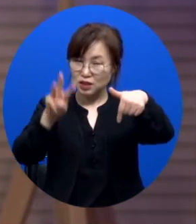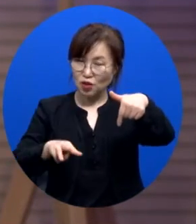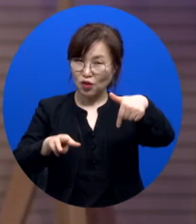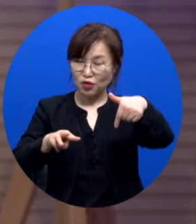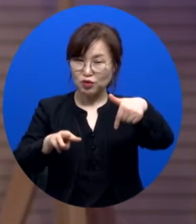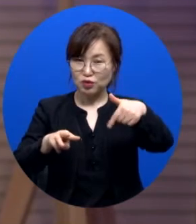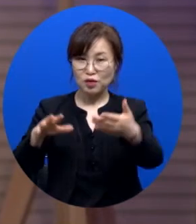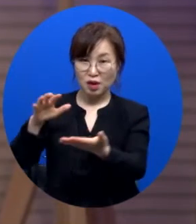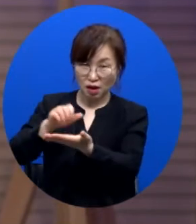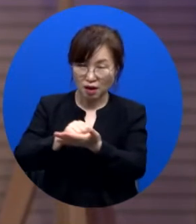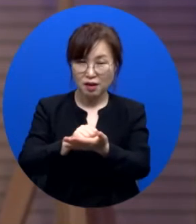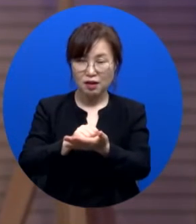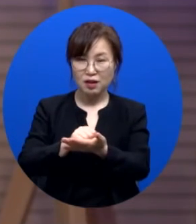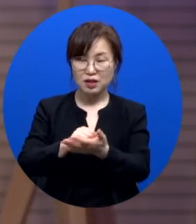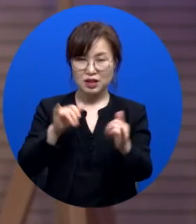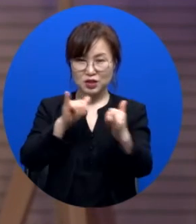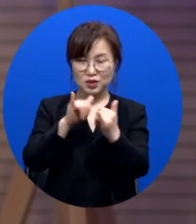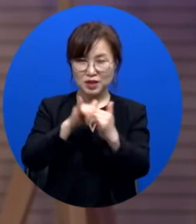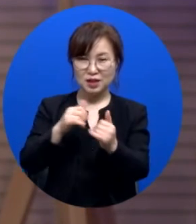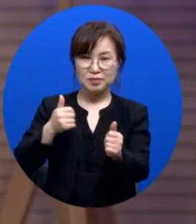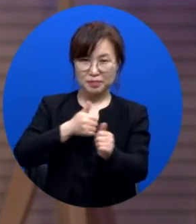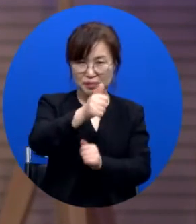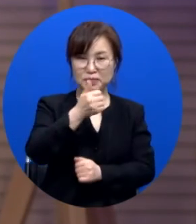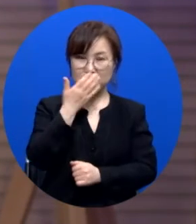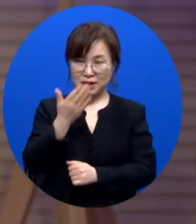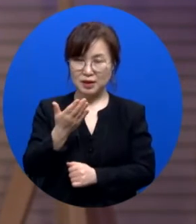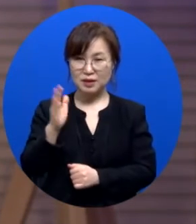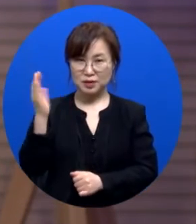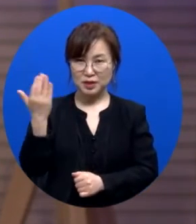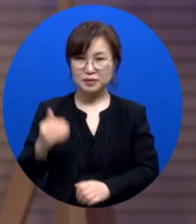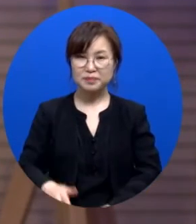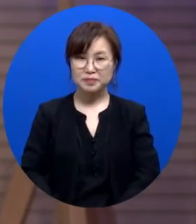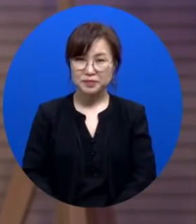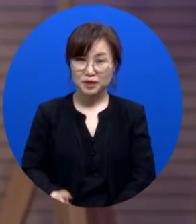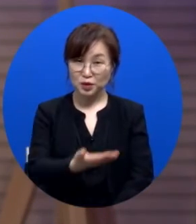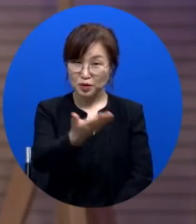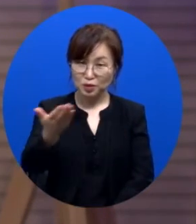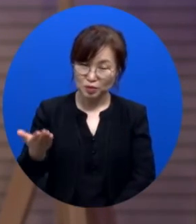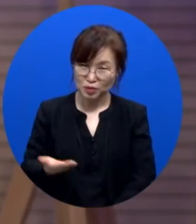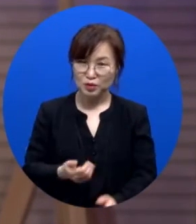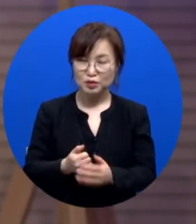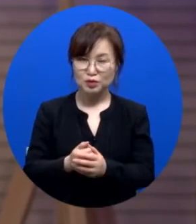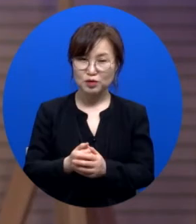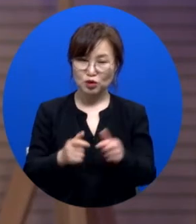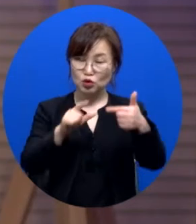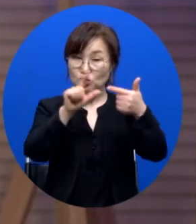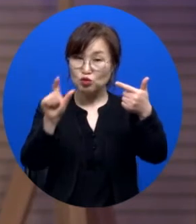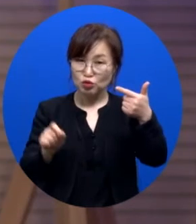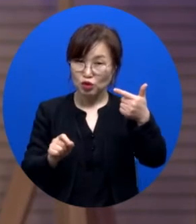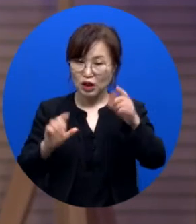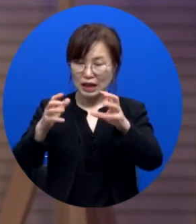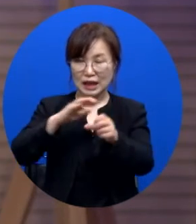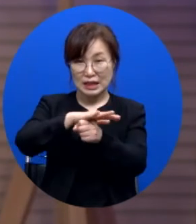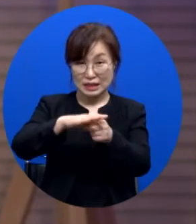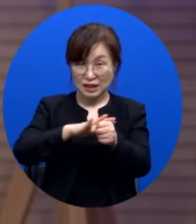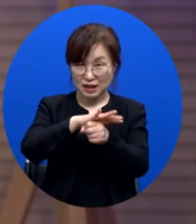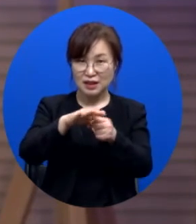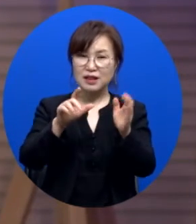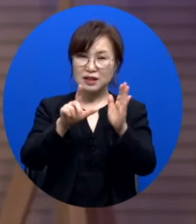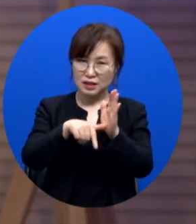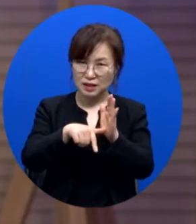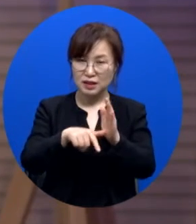성공할 수가 있었던 것입니다 사람은 시청자 여러분 꼭 우 보온에 달을 맞아 나라와 민족을 생각하는